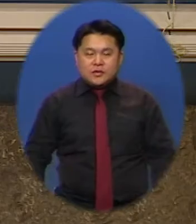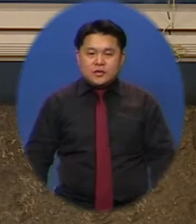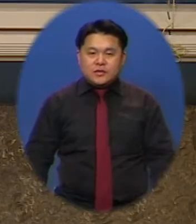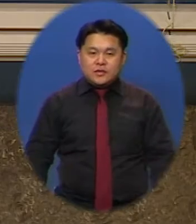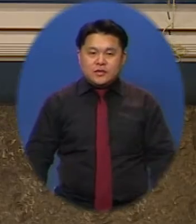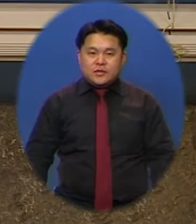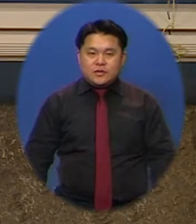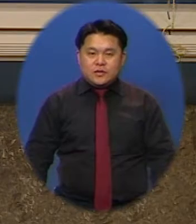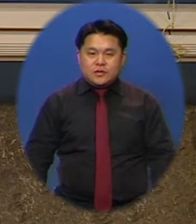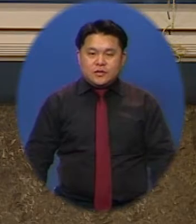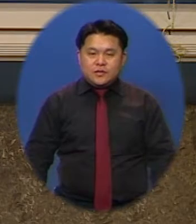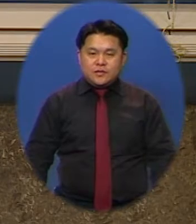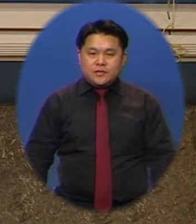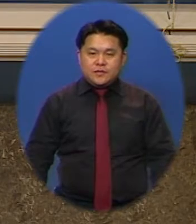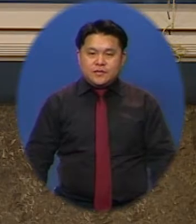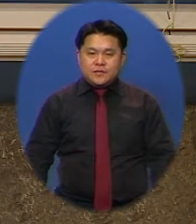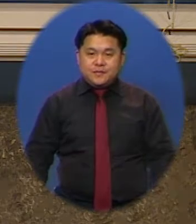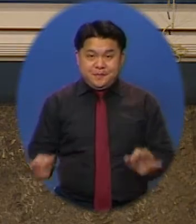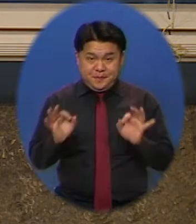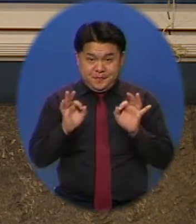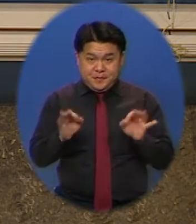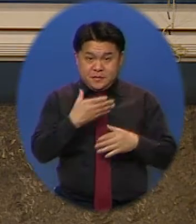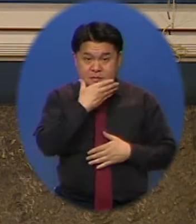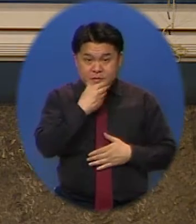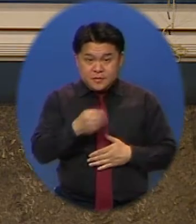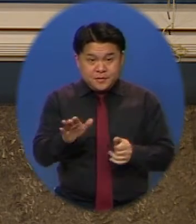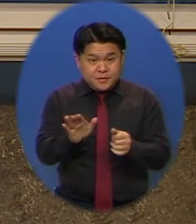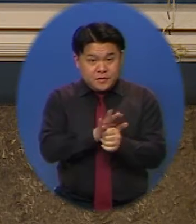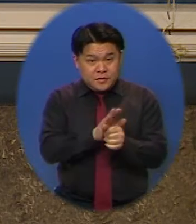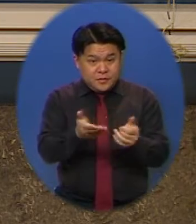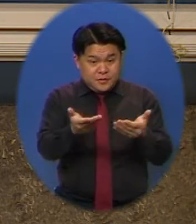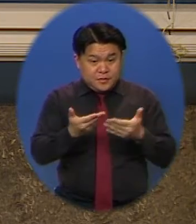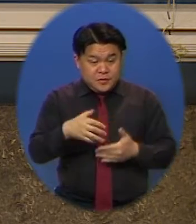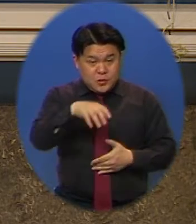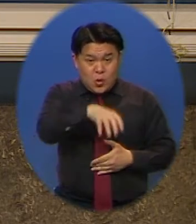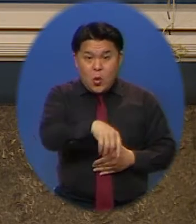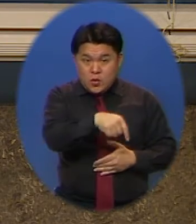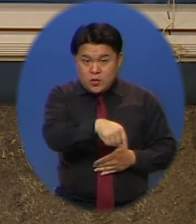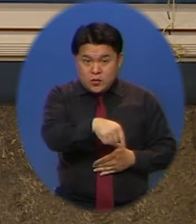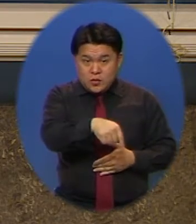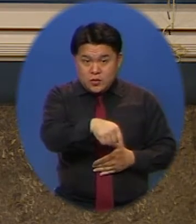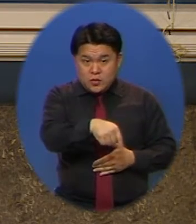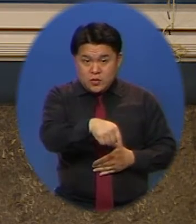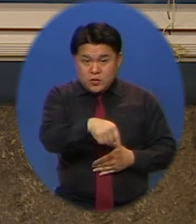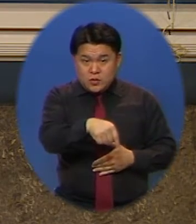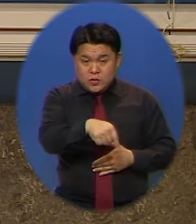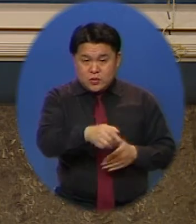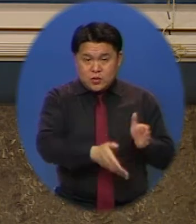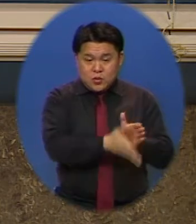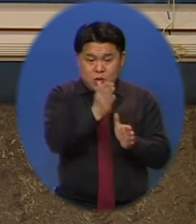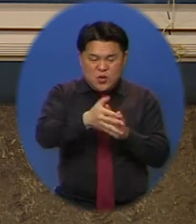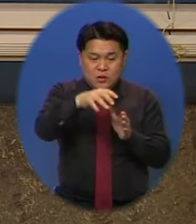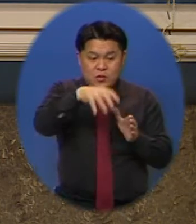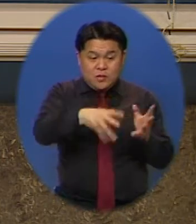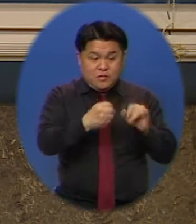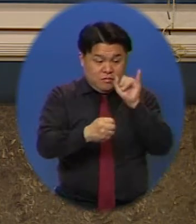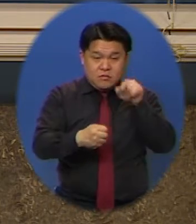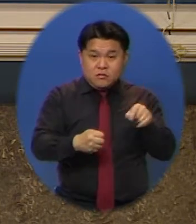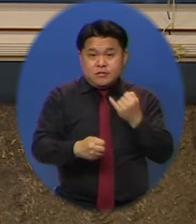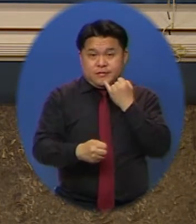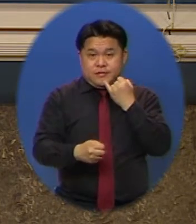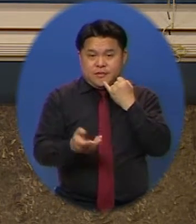네, 그러면 이렇게 봤을 때 복지가 서비스를 받는 곳은 도시 쪽은 사실 잘 받을 수